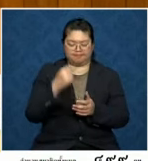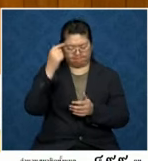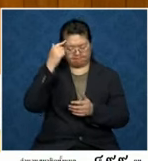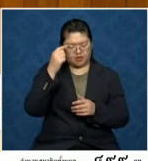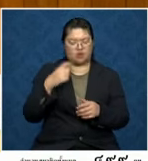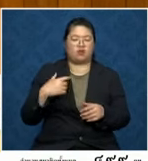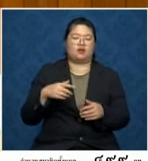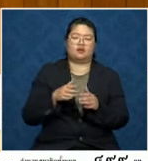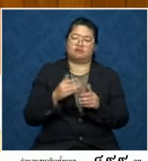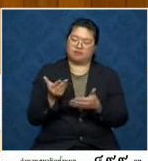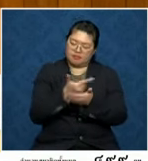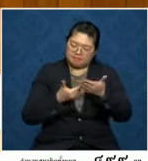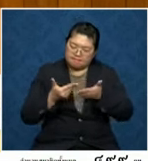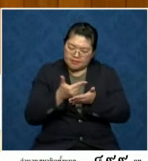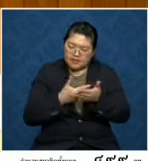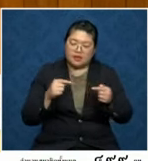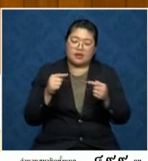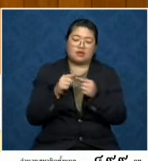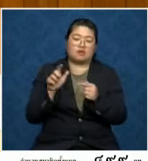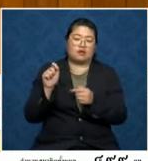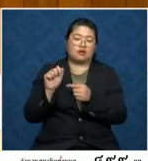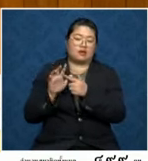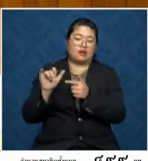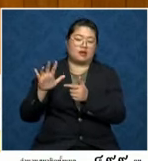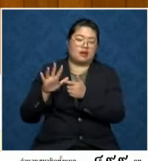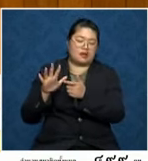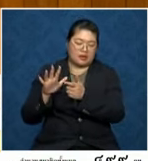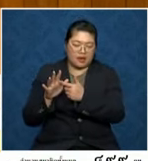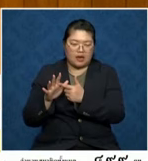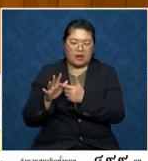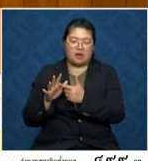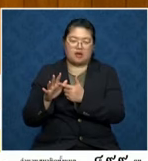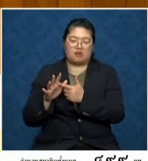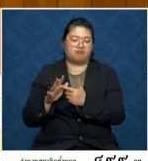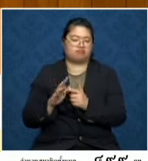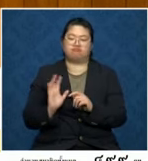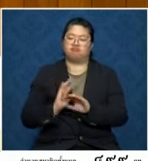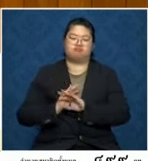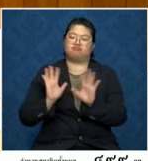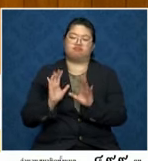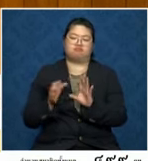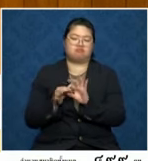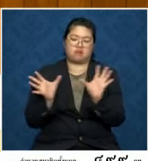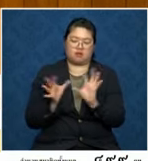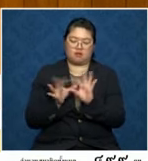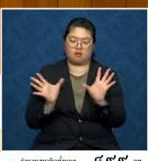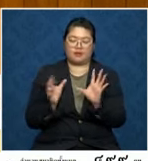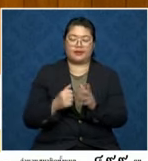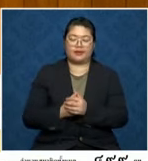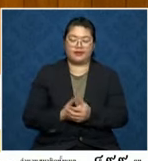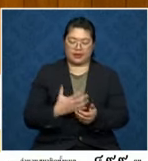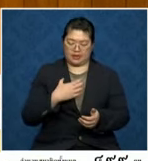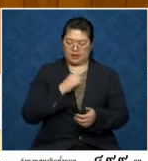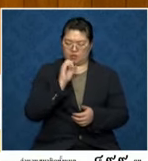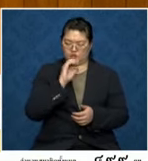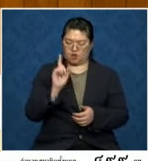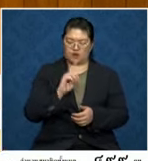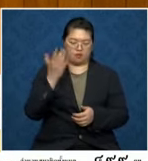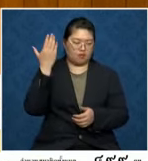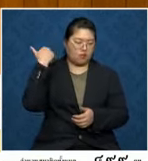การพิจารณาทางอาญามาเป็นเครื่องมืออยากจะกลับเรียนว่าในอดีตเนี่ยเรา